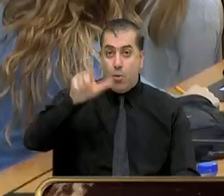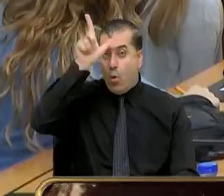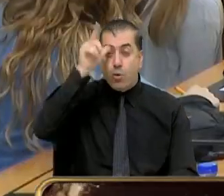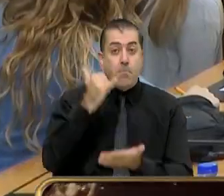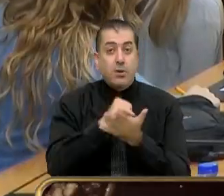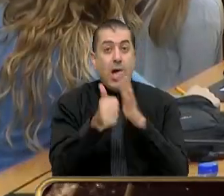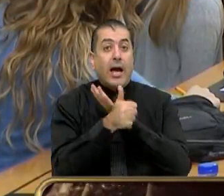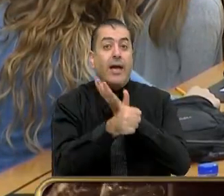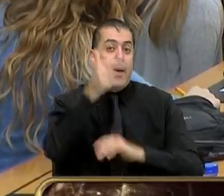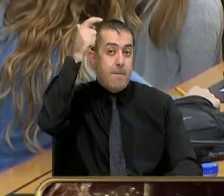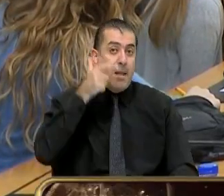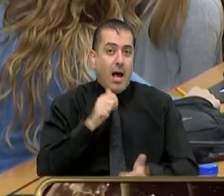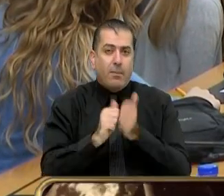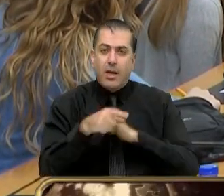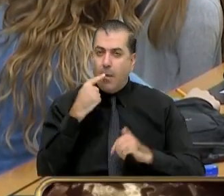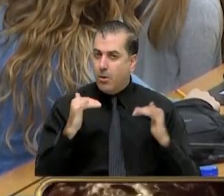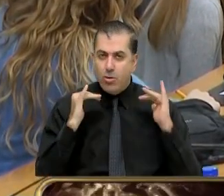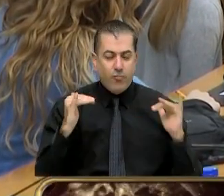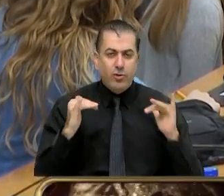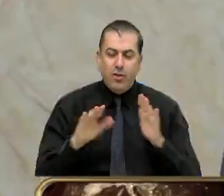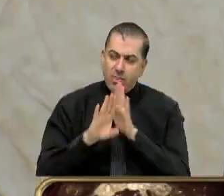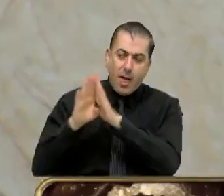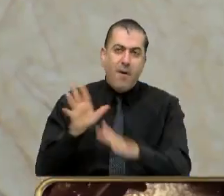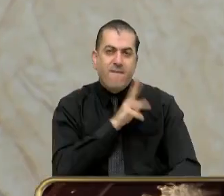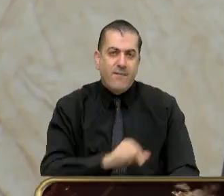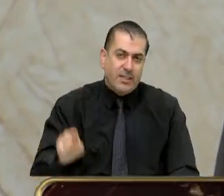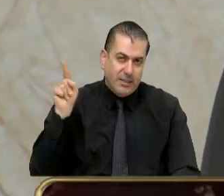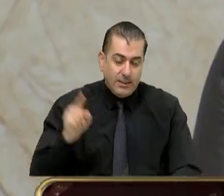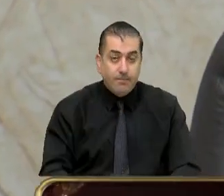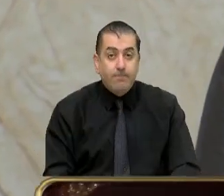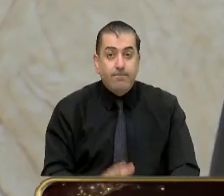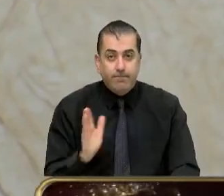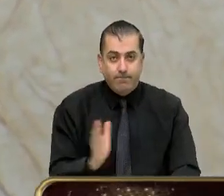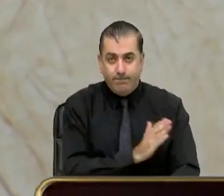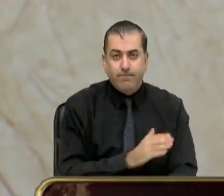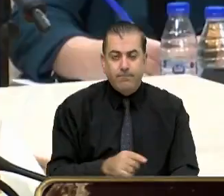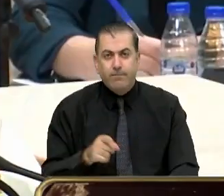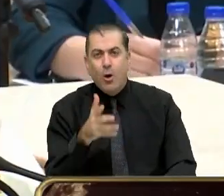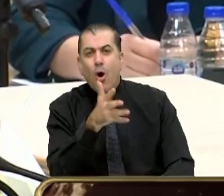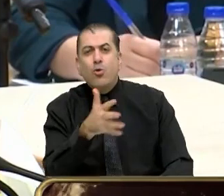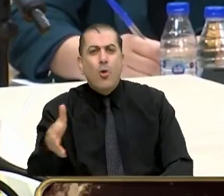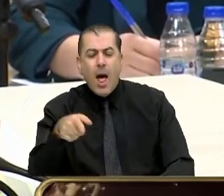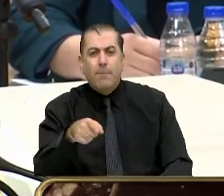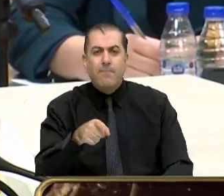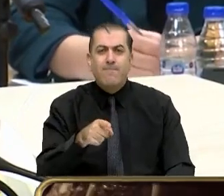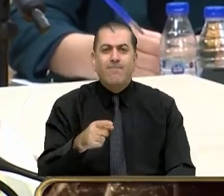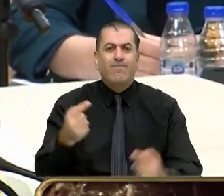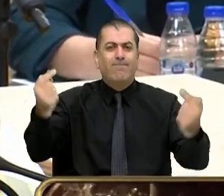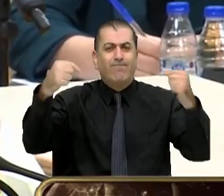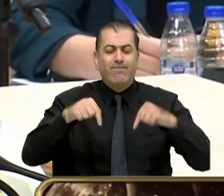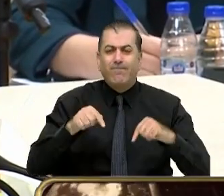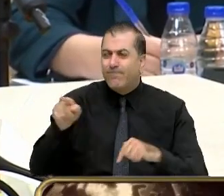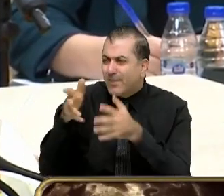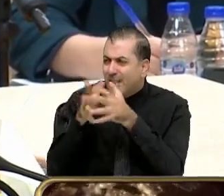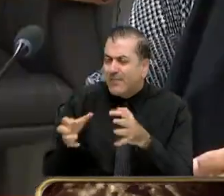بقياده جلاله الملك ثابت وراسخ تجاه القضيه الفلسطينيه من جانب ثمن الطلاب التوضيح الذي قدمته اللجنه